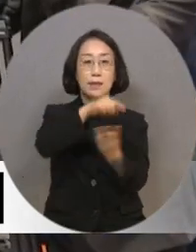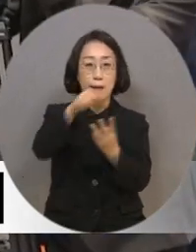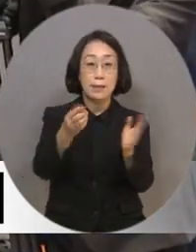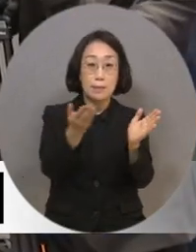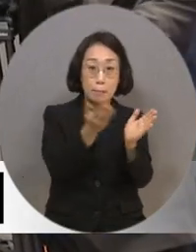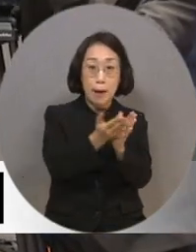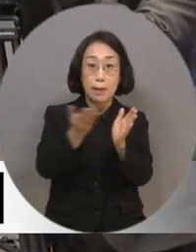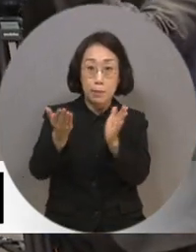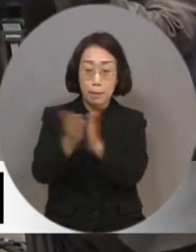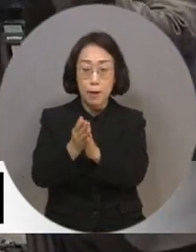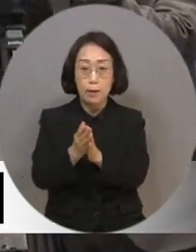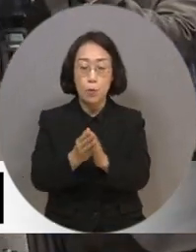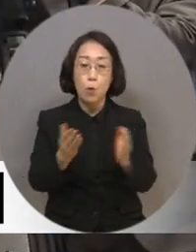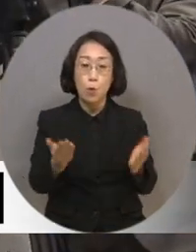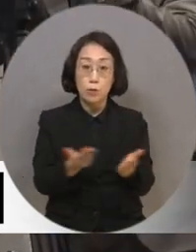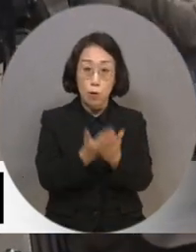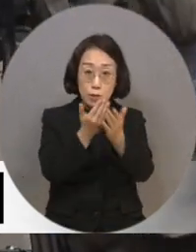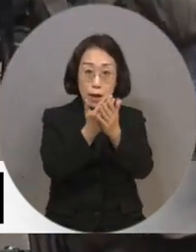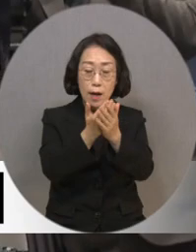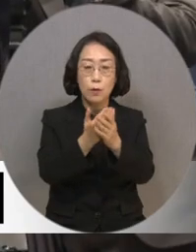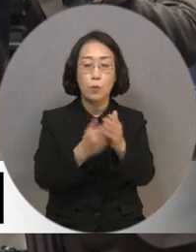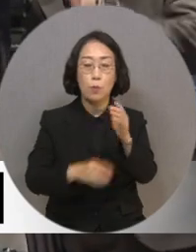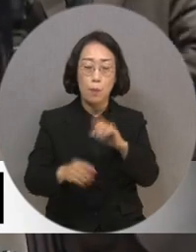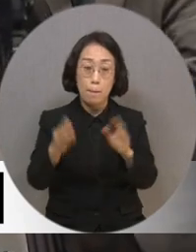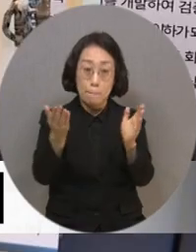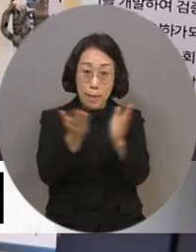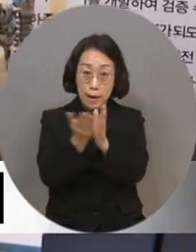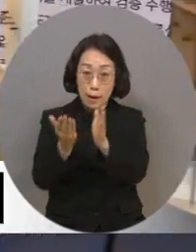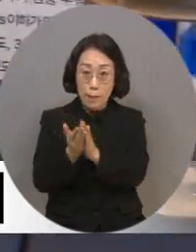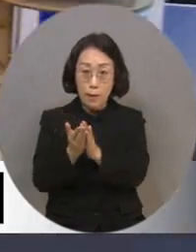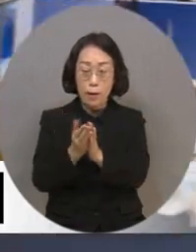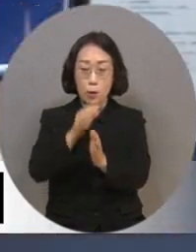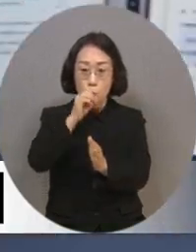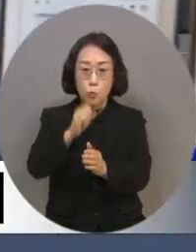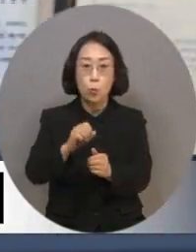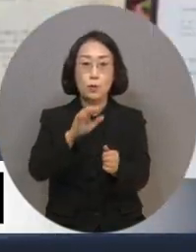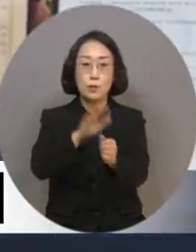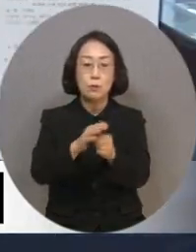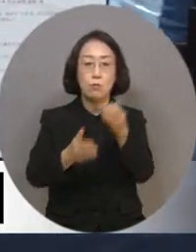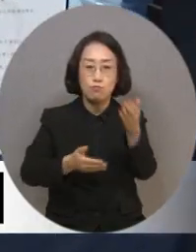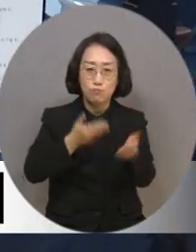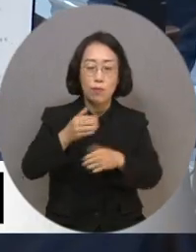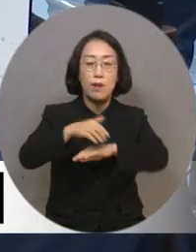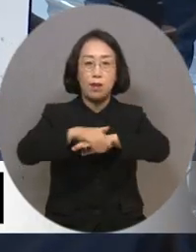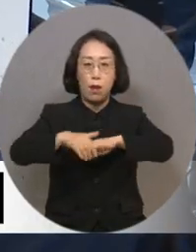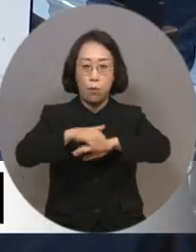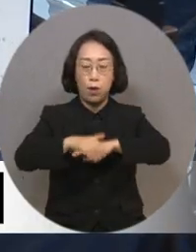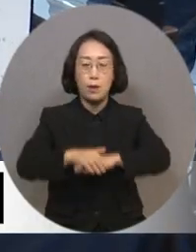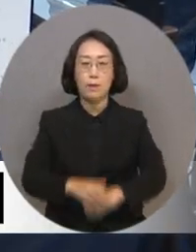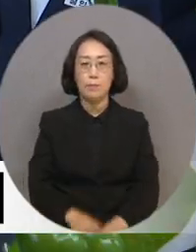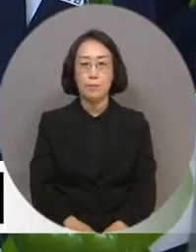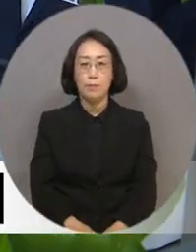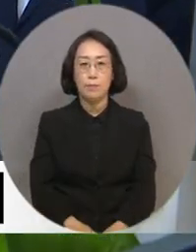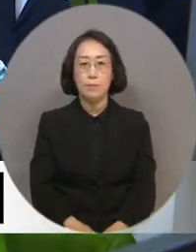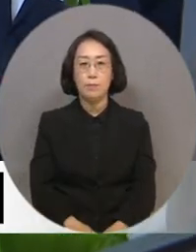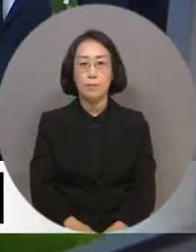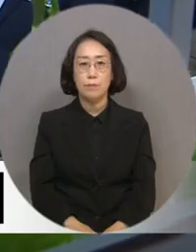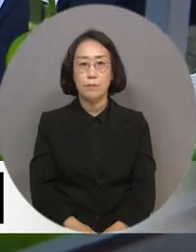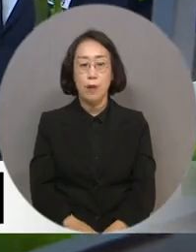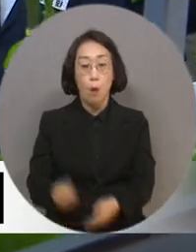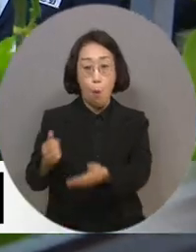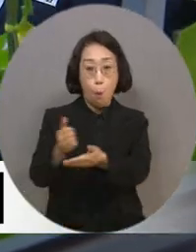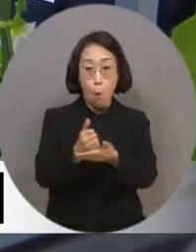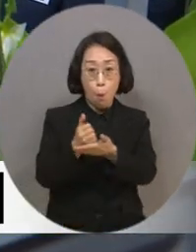유형으로 나눠 기업 성장 단계와 특성에 맞춰 다양한 방식으로 지원할 계획이라고 밝혔습니다.